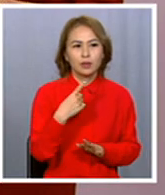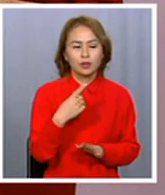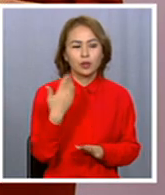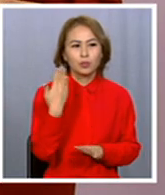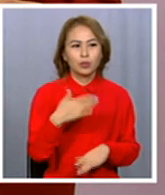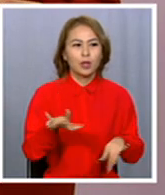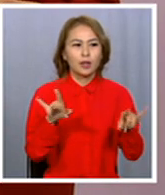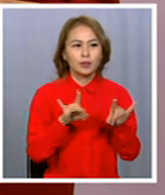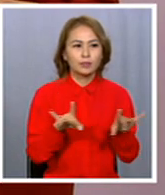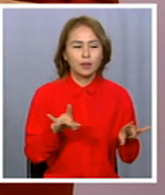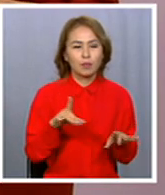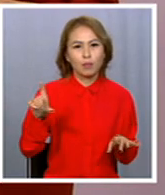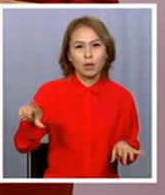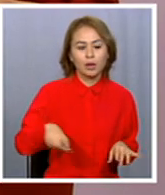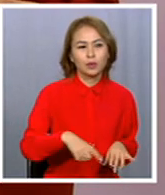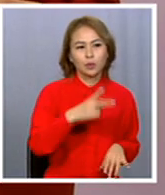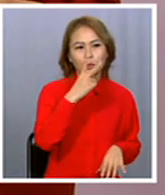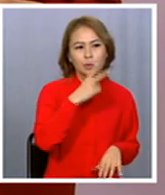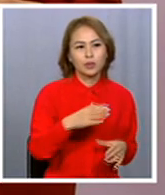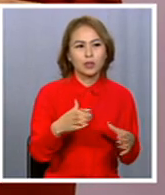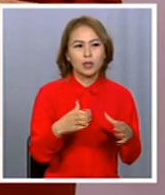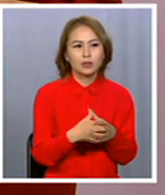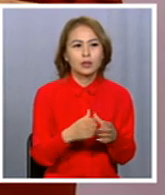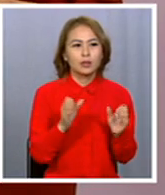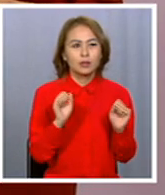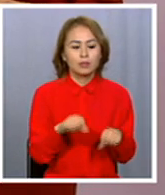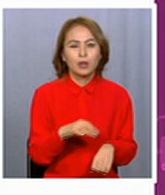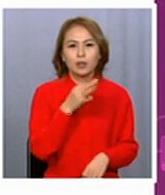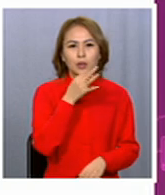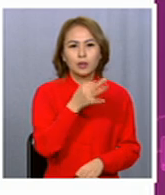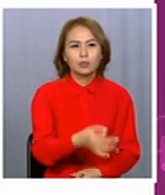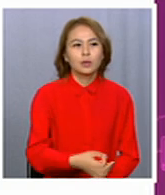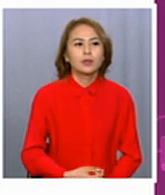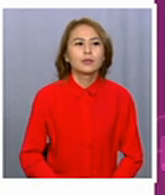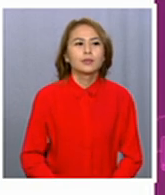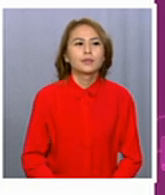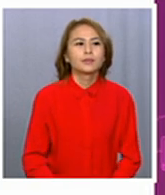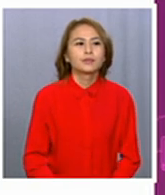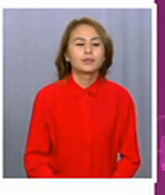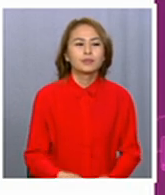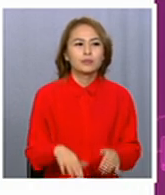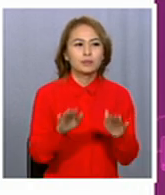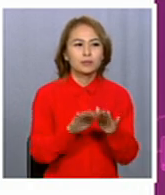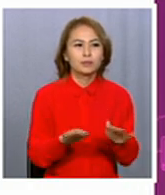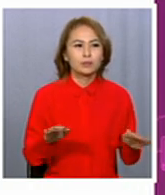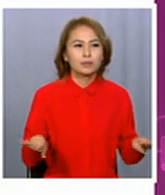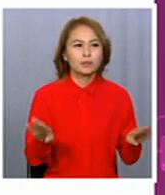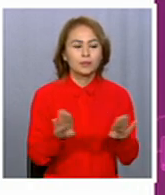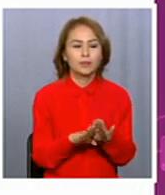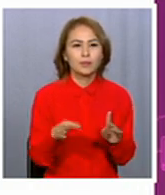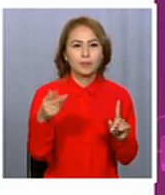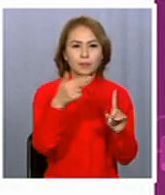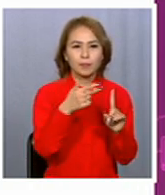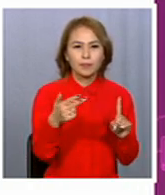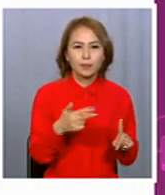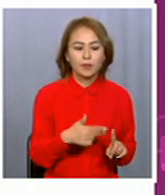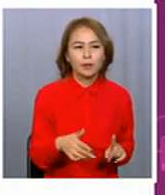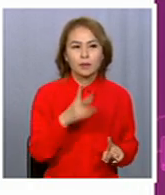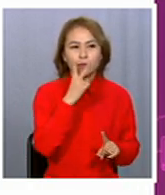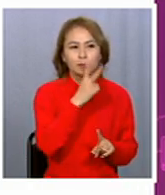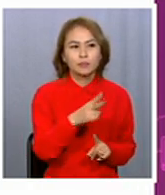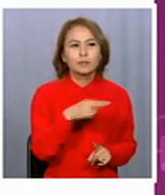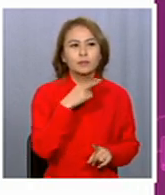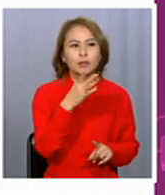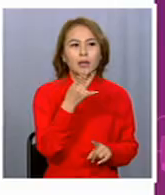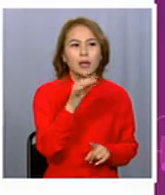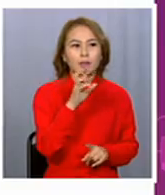әңгімені бұлақтың көзін ашқан Райымбек деп те атауға болады. Балалар, Енді мәтіннің кейіпкеріне тоқталайық.